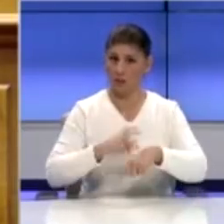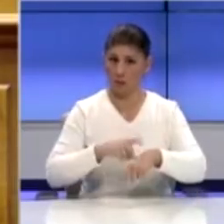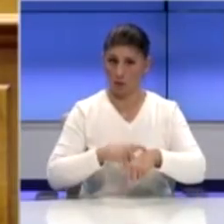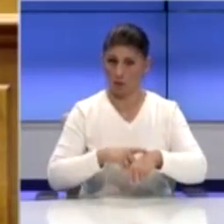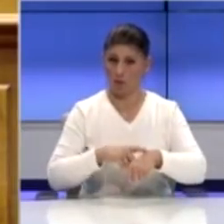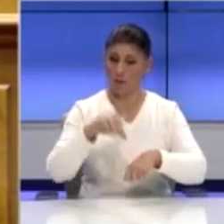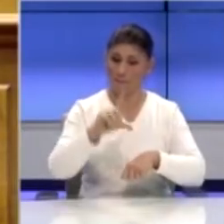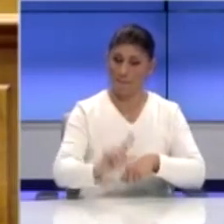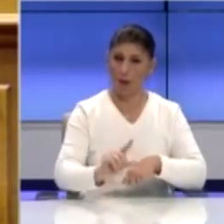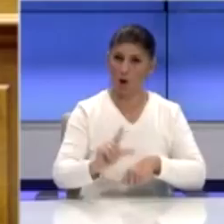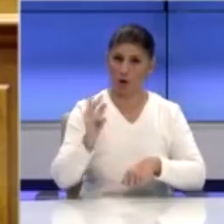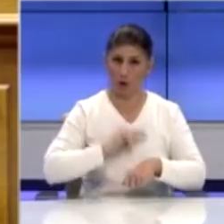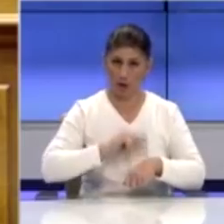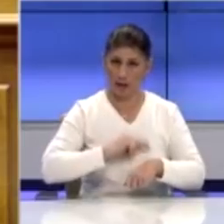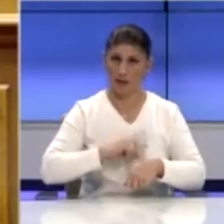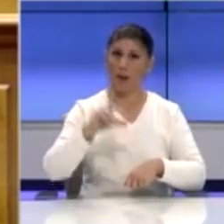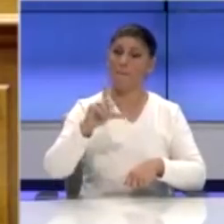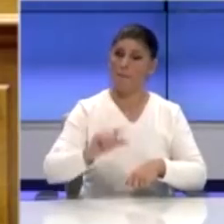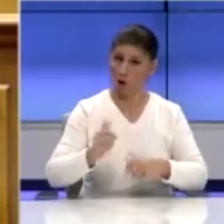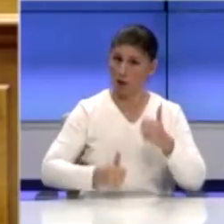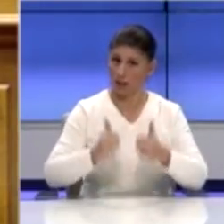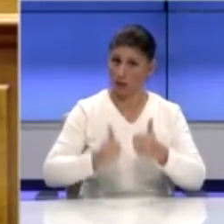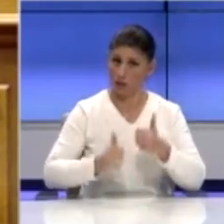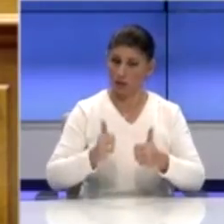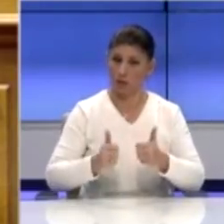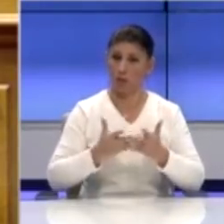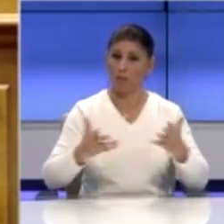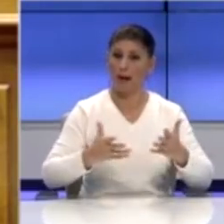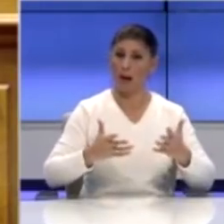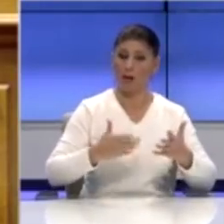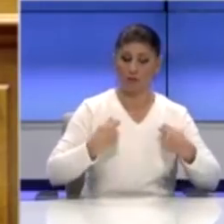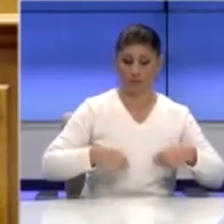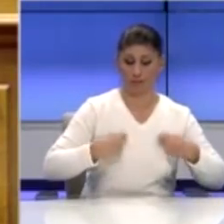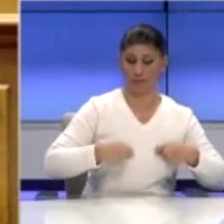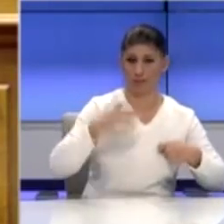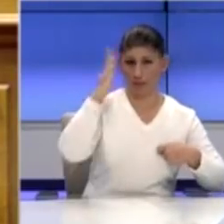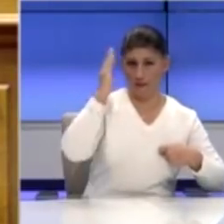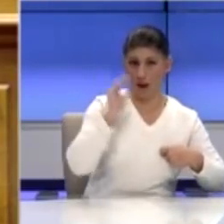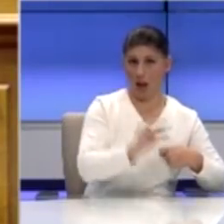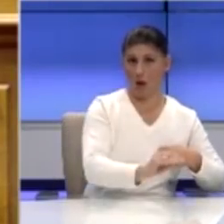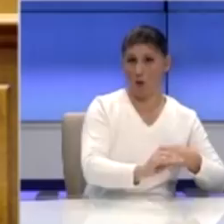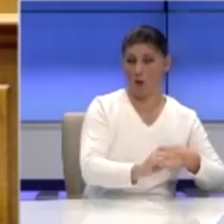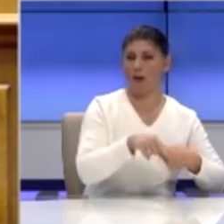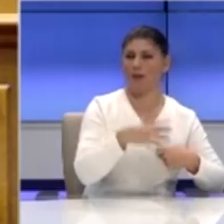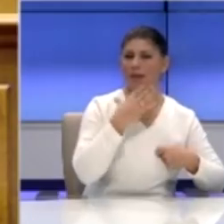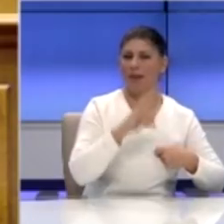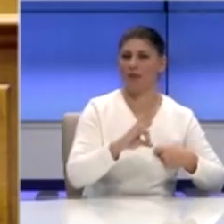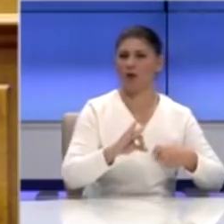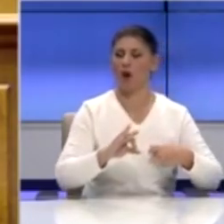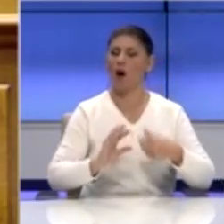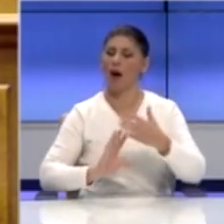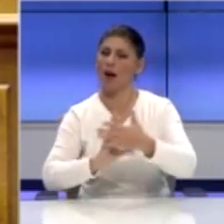χρόνου μειώνει τα κέρδη, μειώνει την ανταγωνιστικότητα του μεγάλου κεφαλαίου. Γι' αυτό και το αναπτυξιακό πρόταγμα